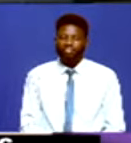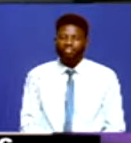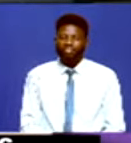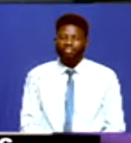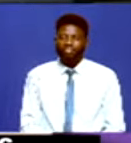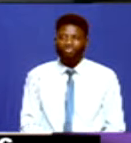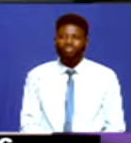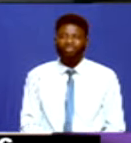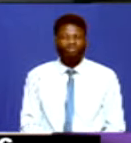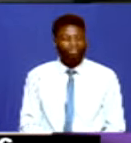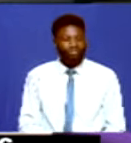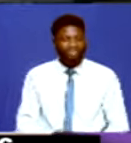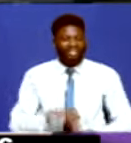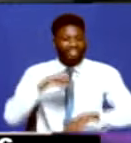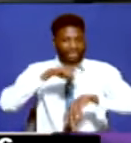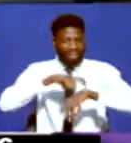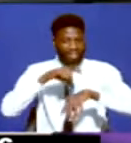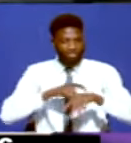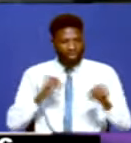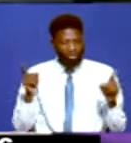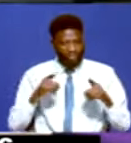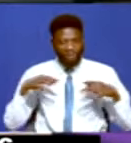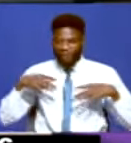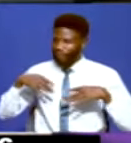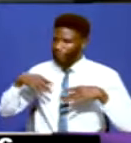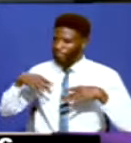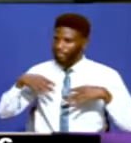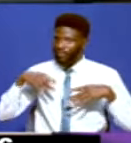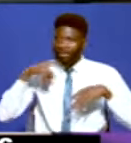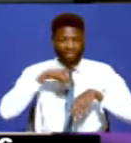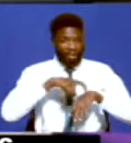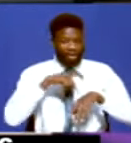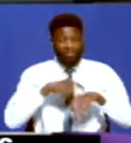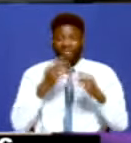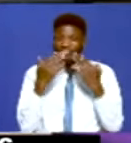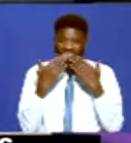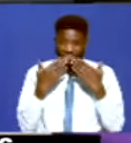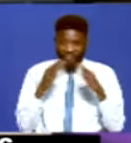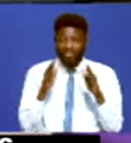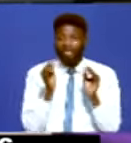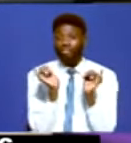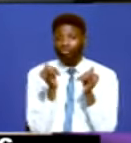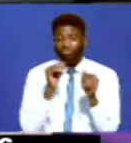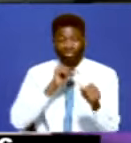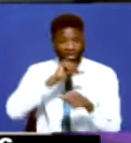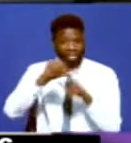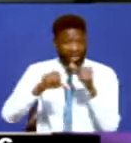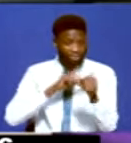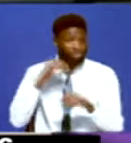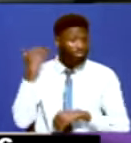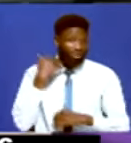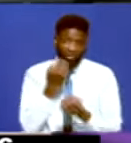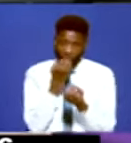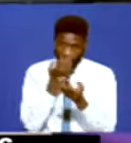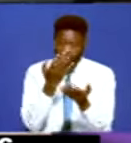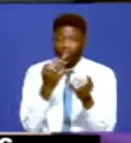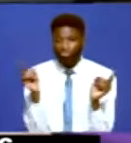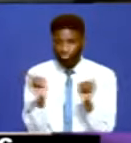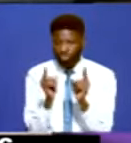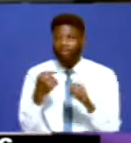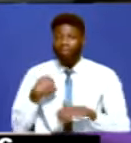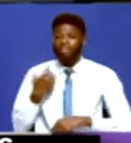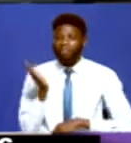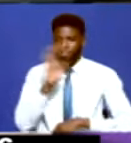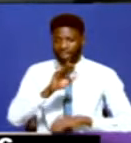Ni wakati wangu wa kupunga hewa kidogo baada ya taarifa hiyo ya uhalifu. Nitarejea baada ya muda usiokuwa mrefu. Usiende mbali